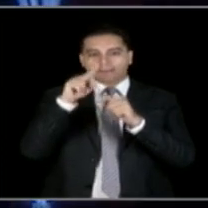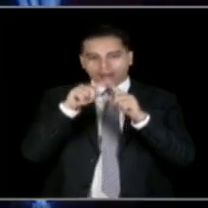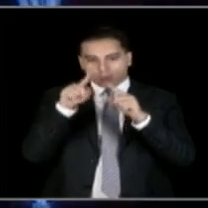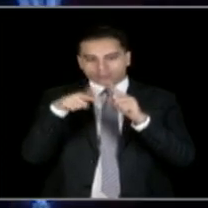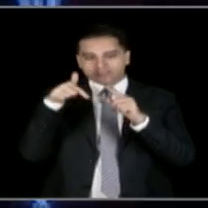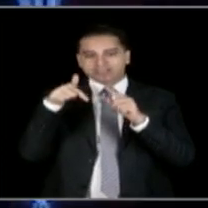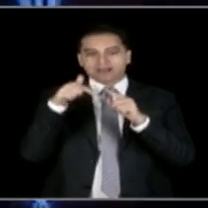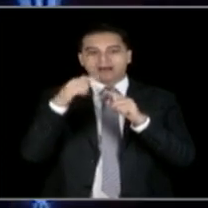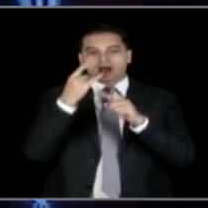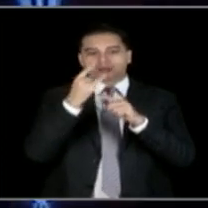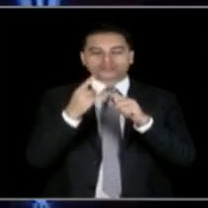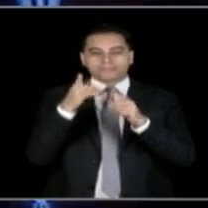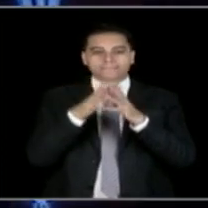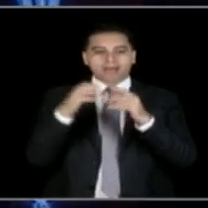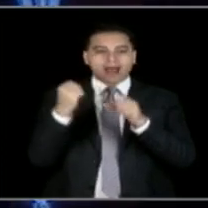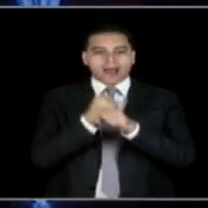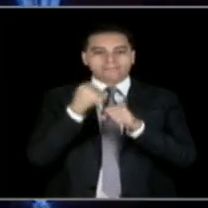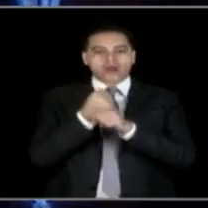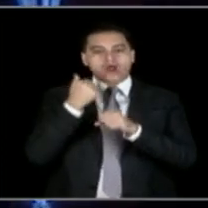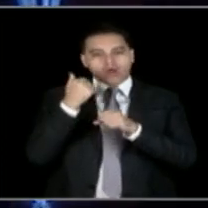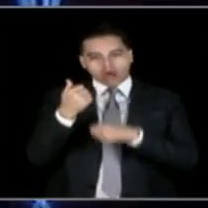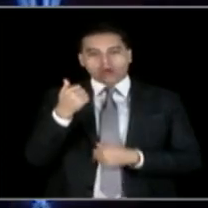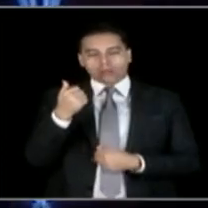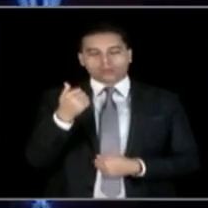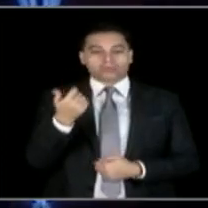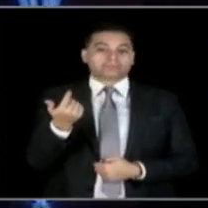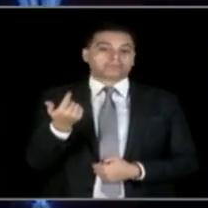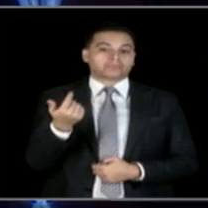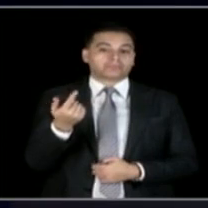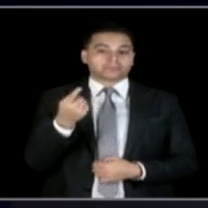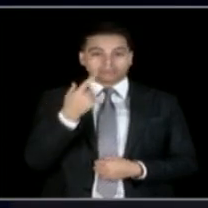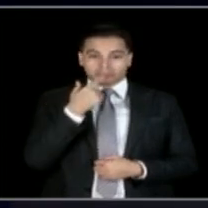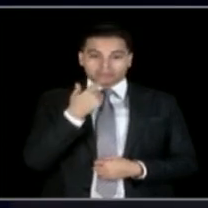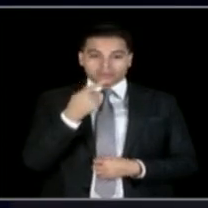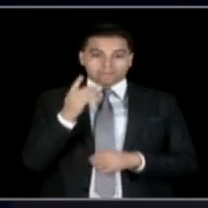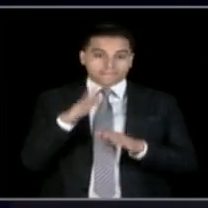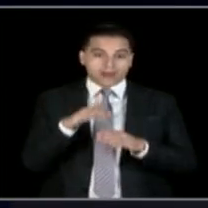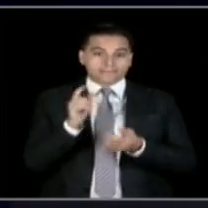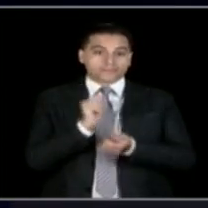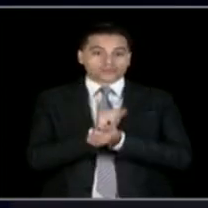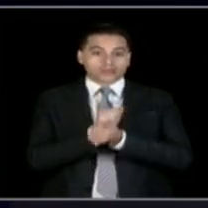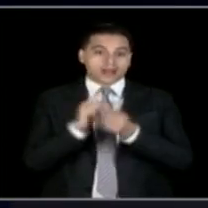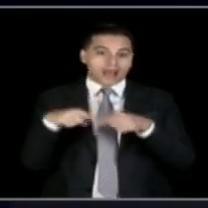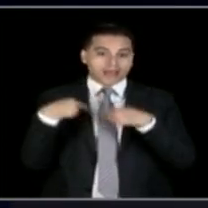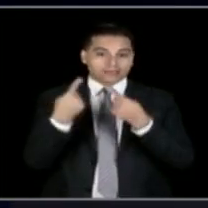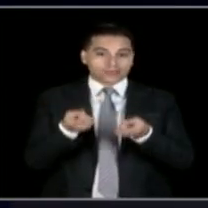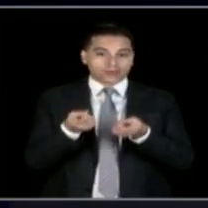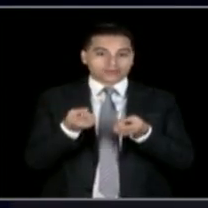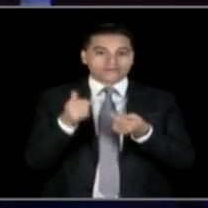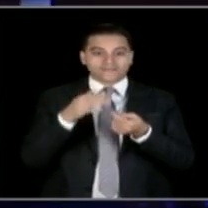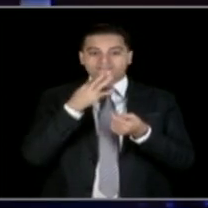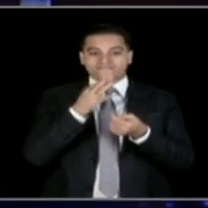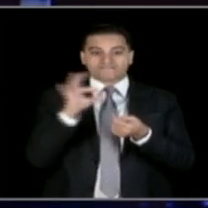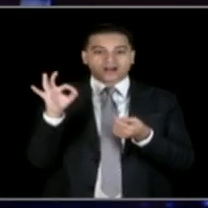7.6، معناها عمل حلو. يونسكو إن شاء الله. هو لسه مسجون لحد دلوقتي في